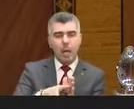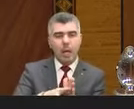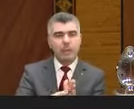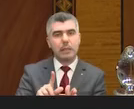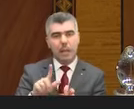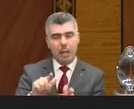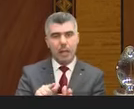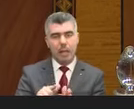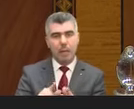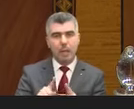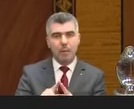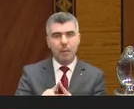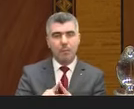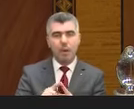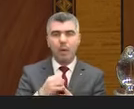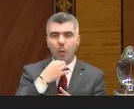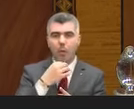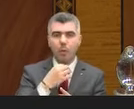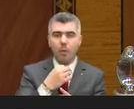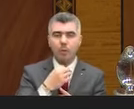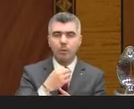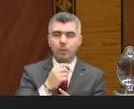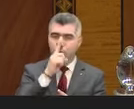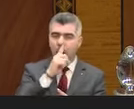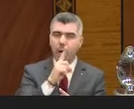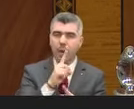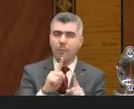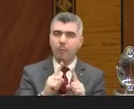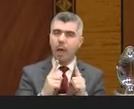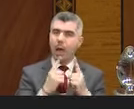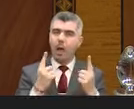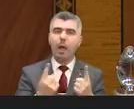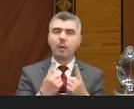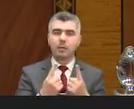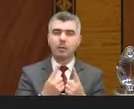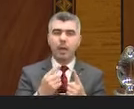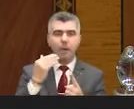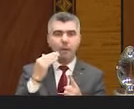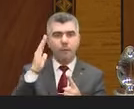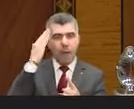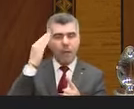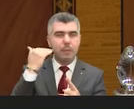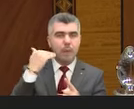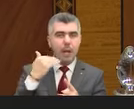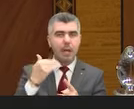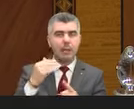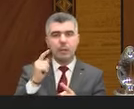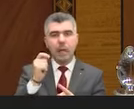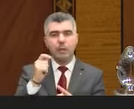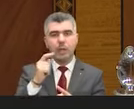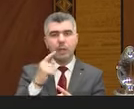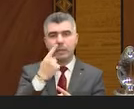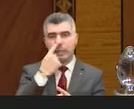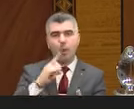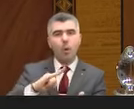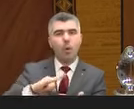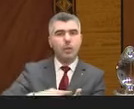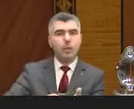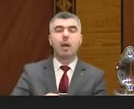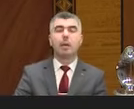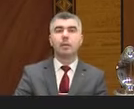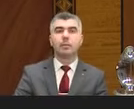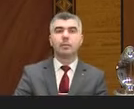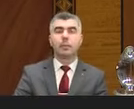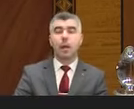بأنه الموسم غادي يقدر يكون عادي، خصوصا فاس مكناس وطنجة تطوان الحسيمة. ما